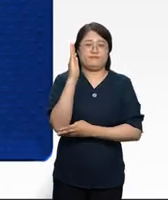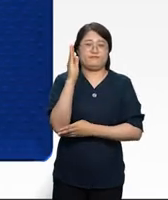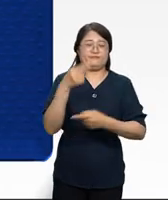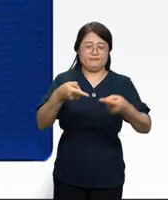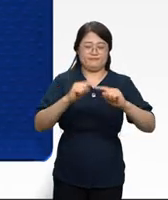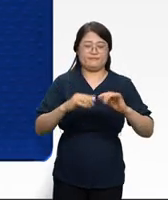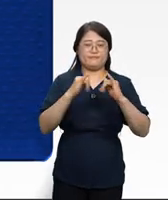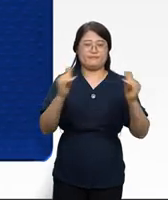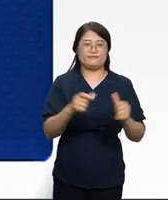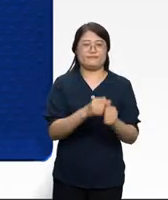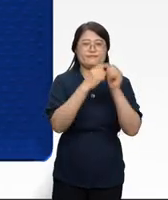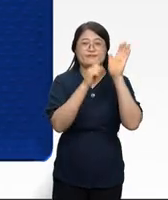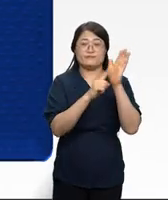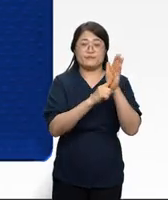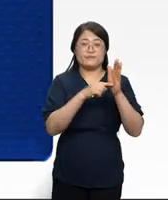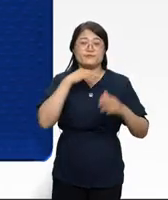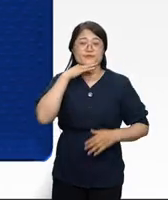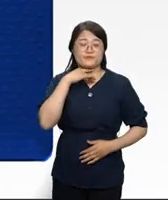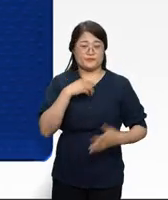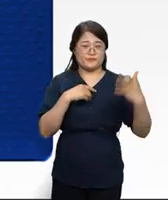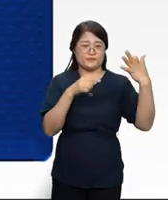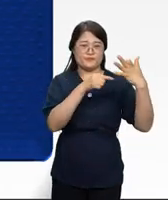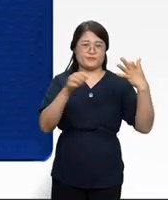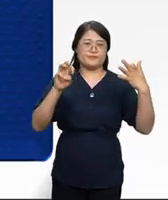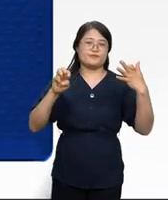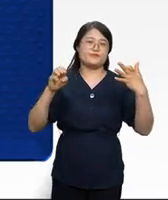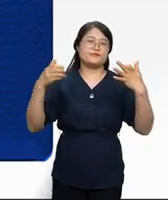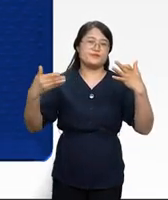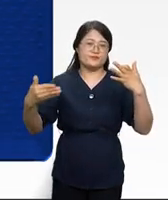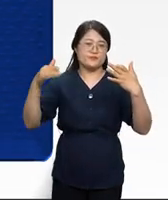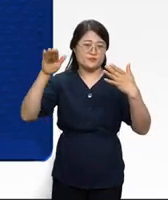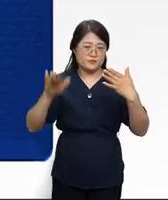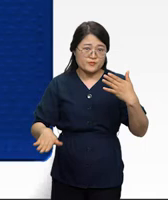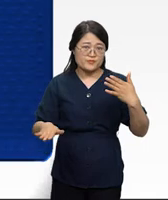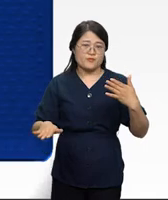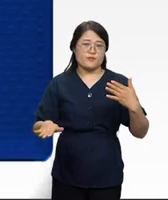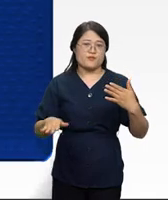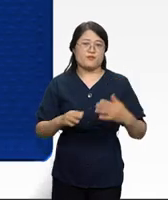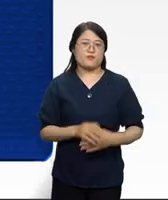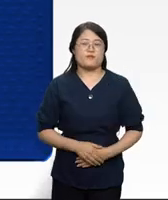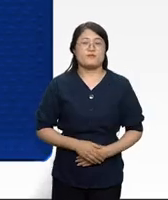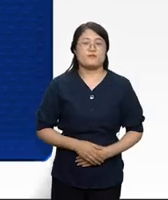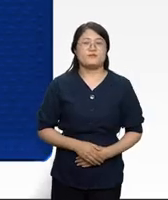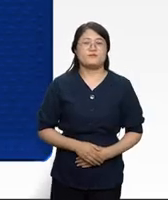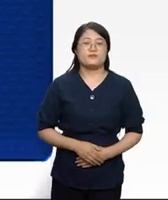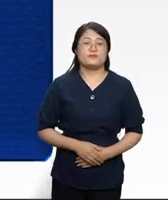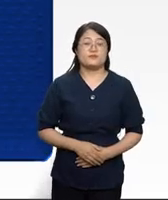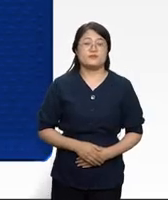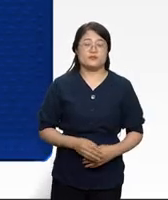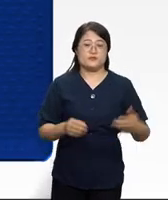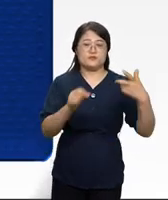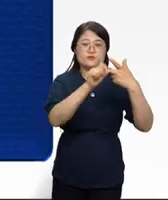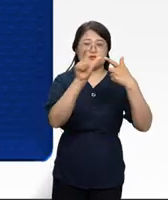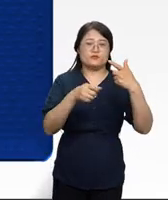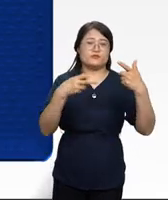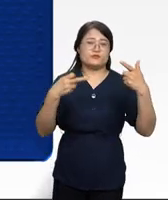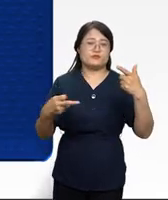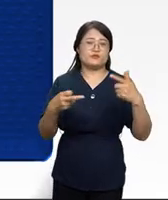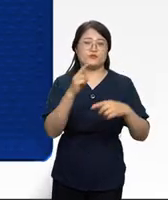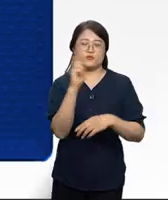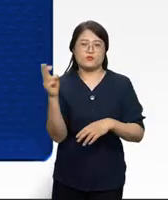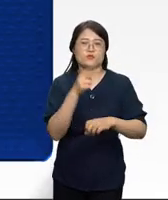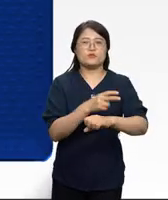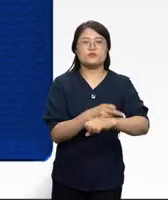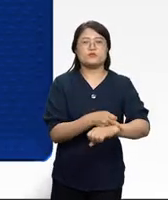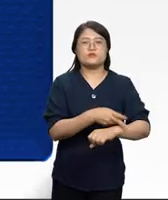모집합니다. 만 19세 이상 39세 이하의 모든 청년을 대상으로 하는 이번 특강은 6월 12일 오후